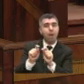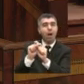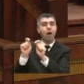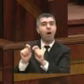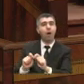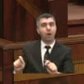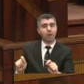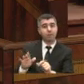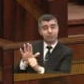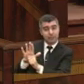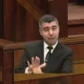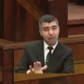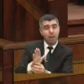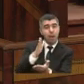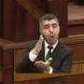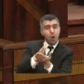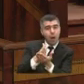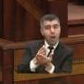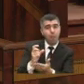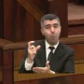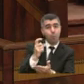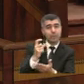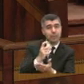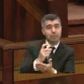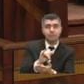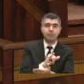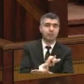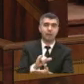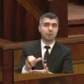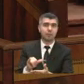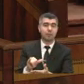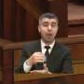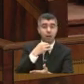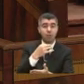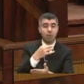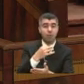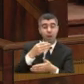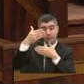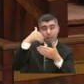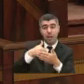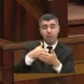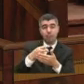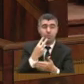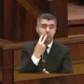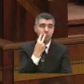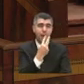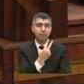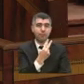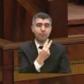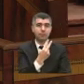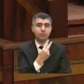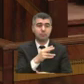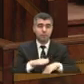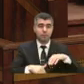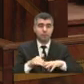هدم هذه الديمقراطية وهدم هذه الحريات. والدولة يجب أن لا تقف موقف المتفرج. وحنا